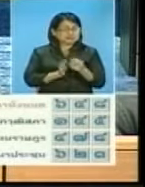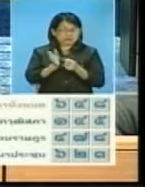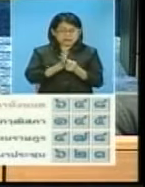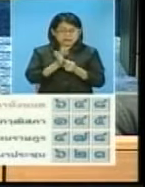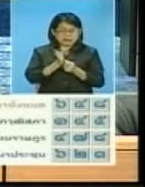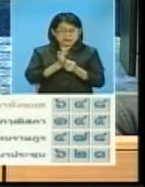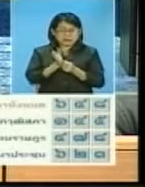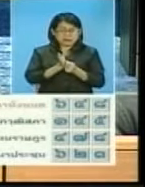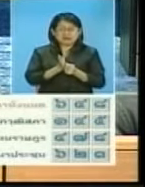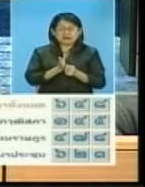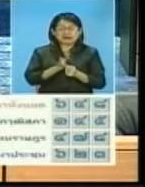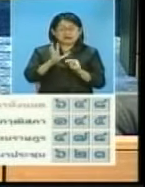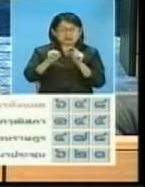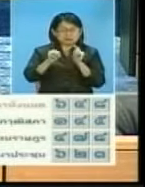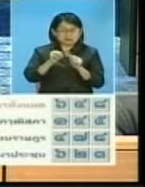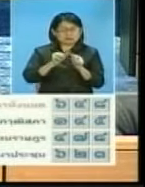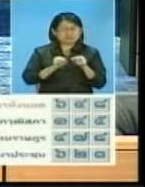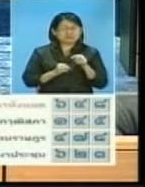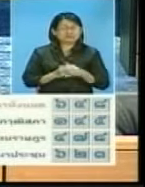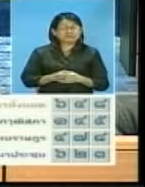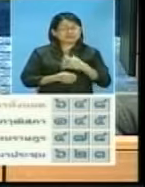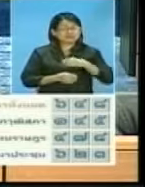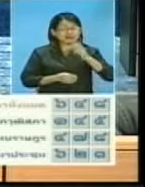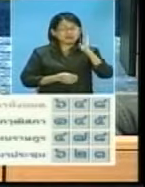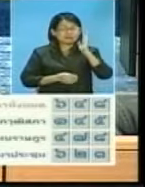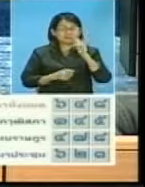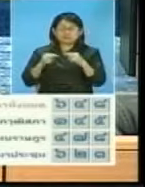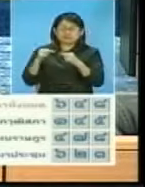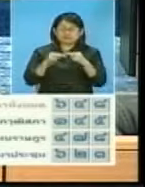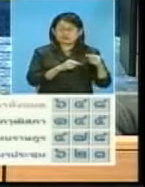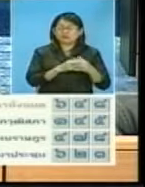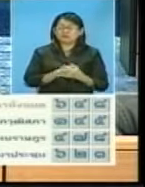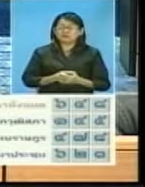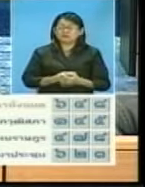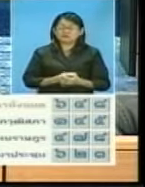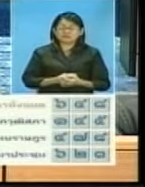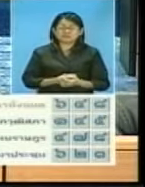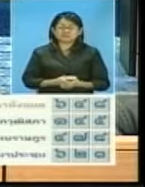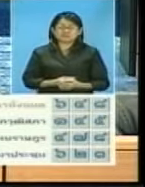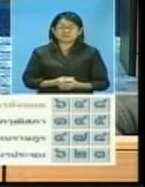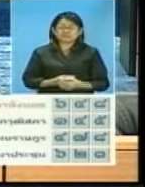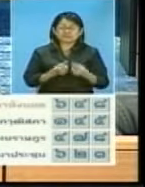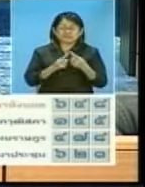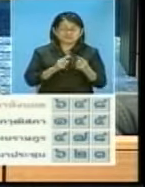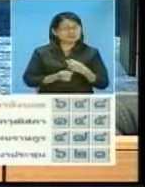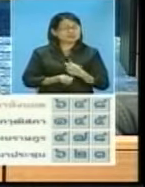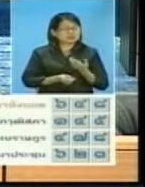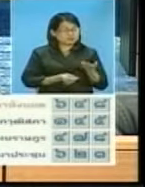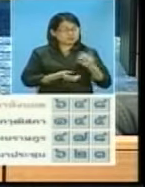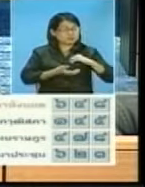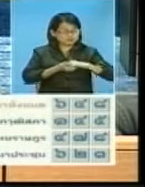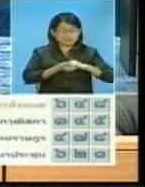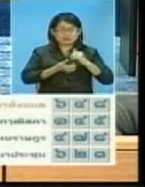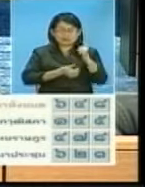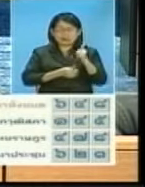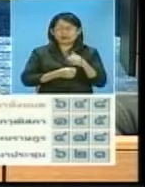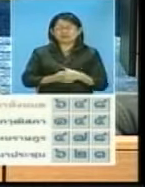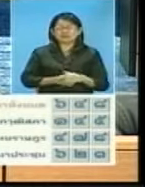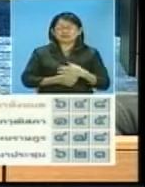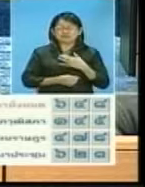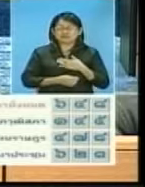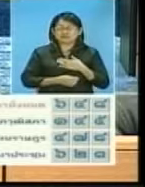ไว้เพื่อขอไปยติในมาตรานี้นั้นเพื่อที่จะอภิปรายต่อแต่เพื่อให้ความร่วมมือกับท่านประธานผม